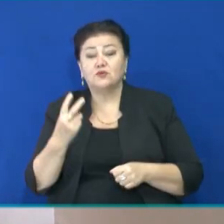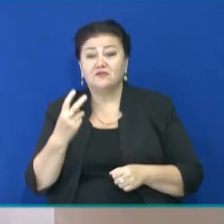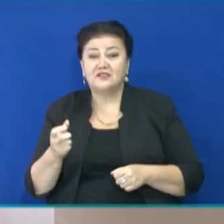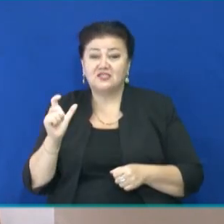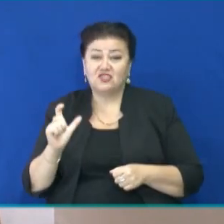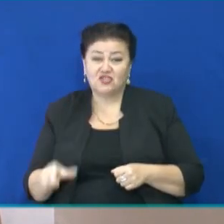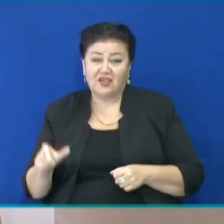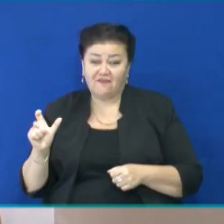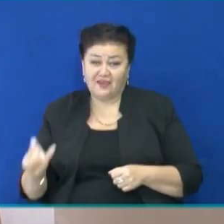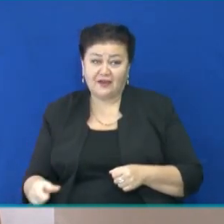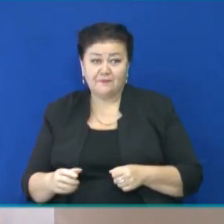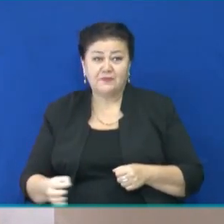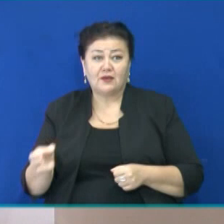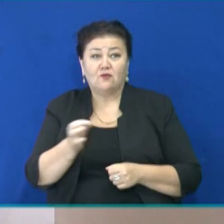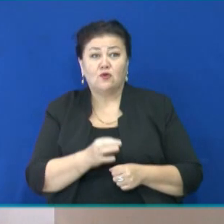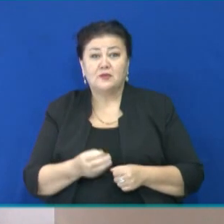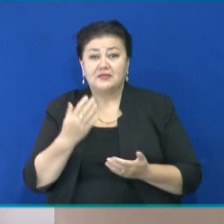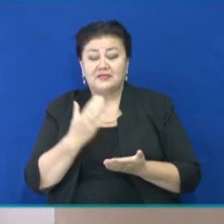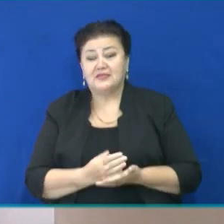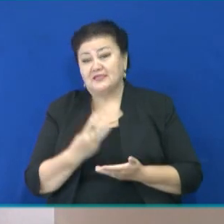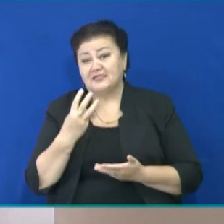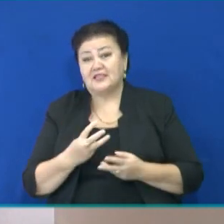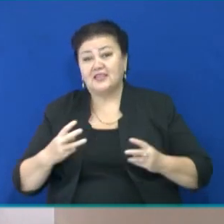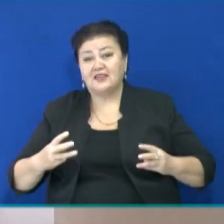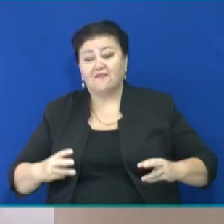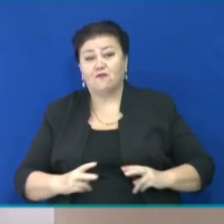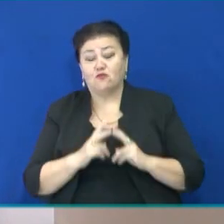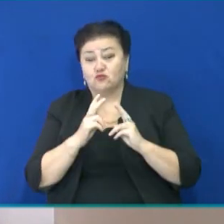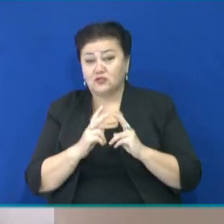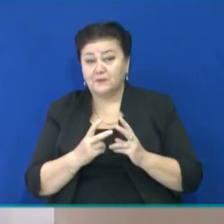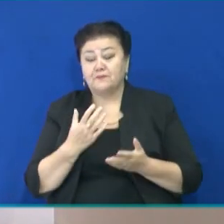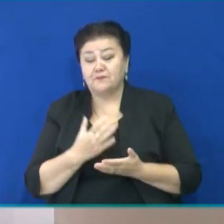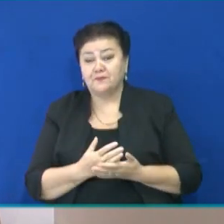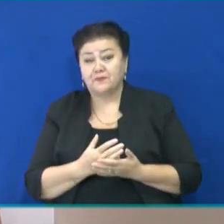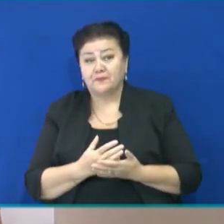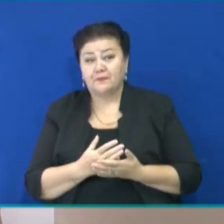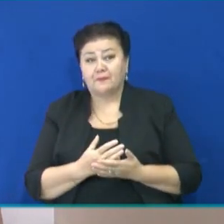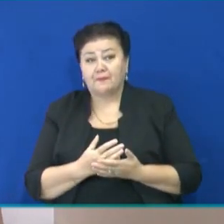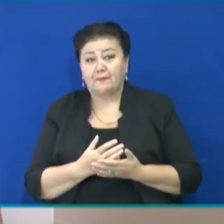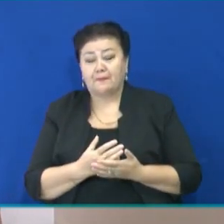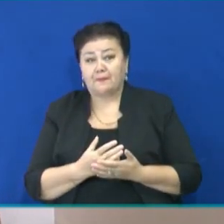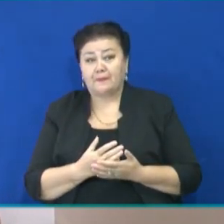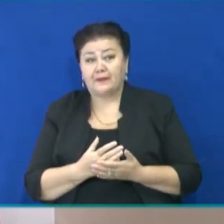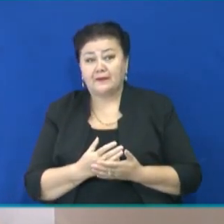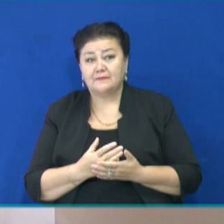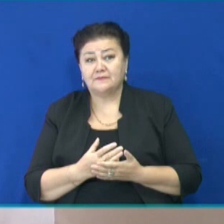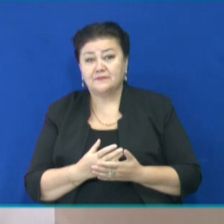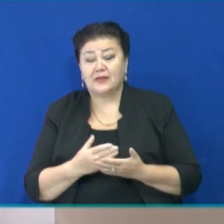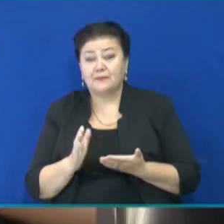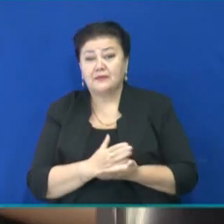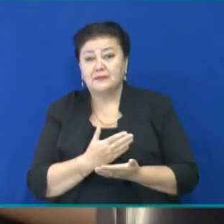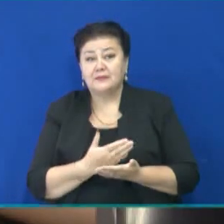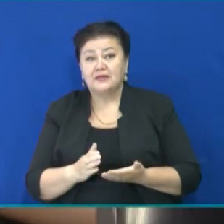бізде облысымызда үш жоғары оқу орны бар, осы үш жоғары оқу орны бойынша мамандықтар